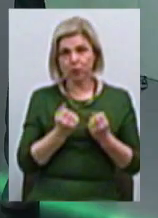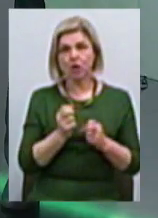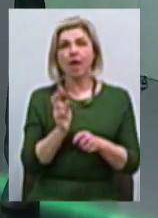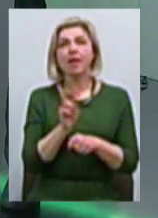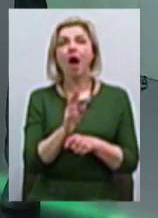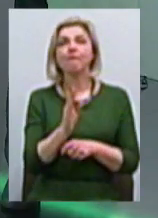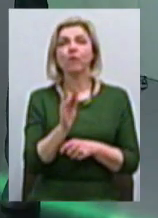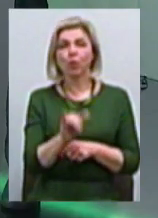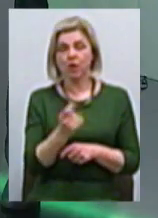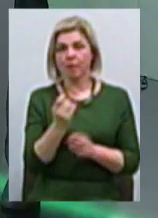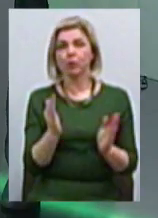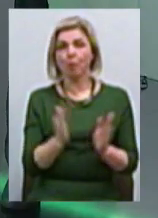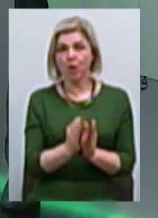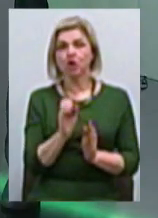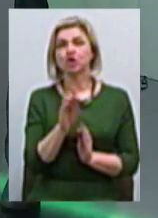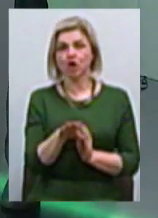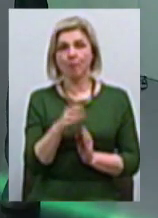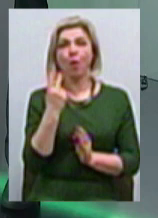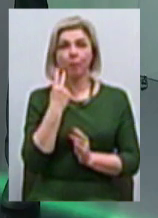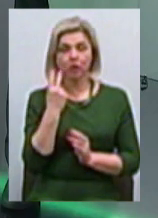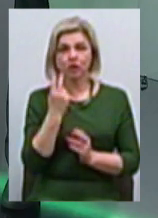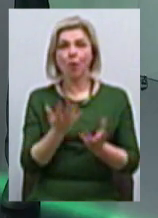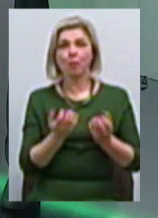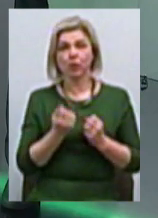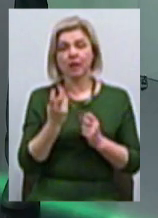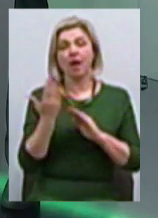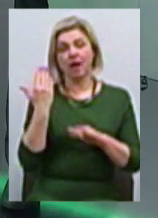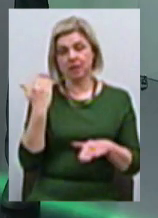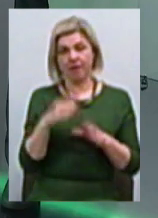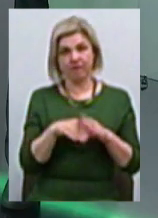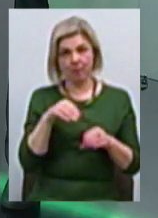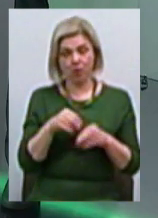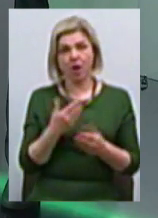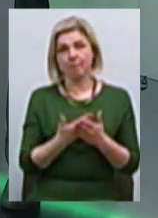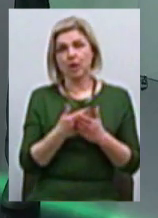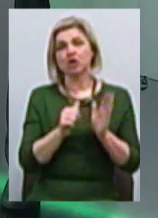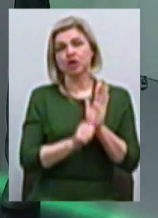даже немного меньше, чем обычно получала на прежних президентских выборах. Это порядка